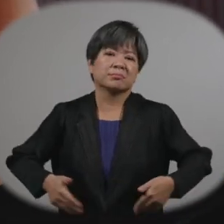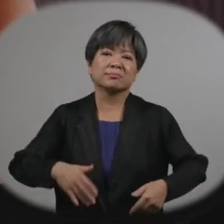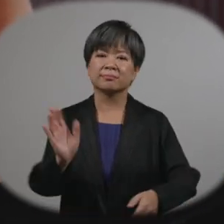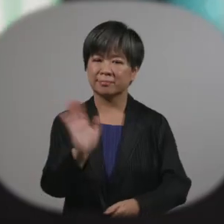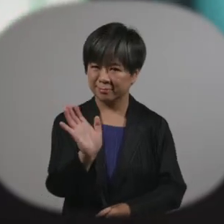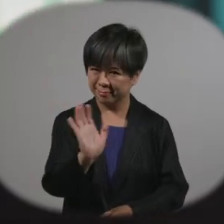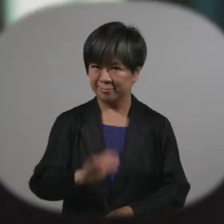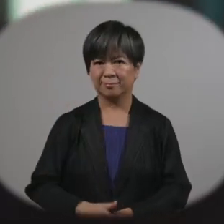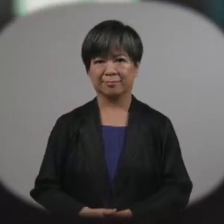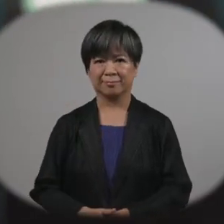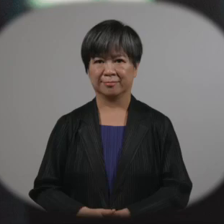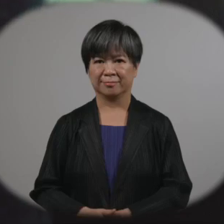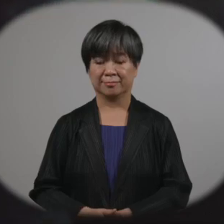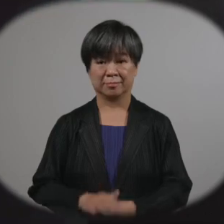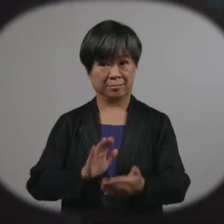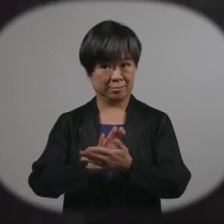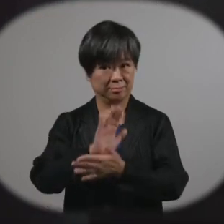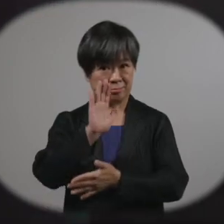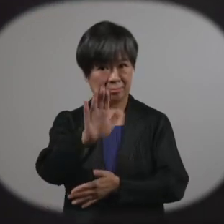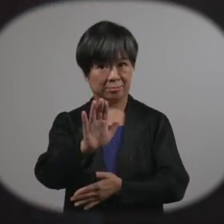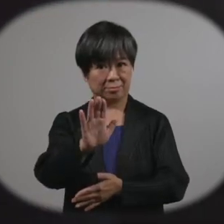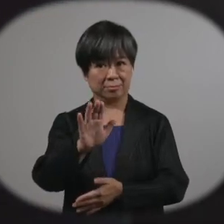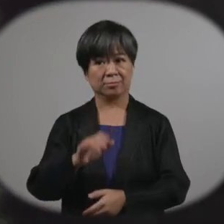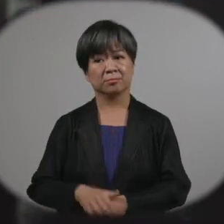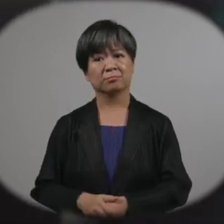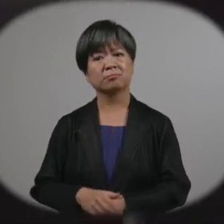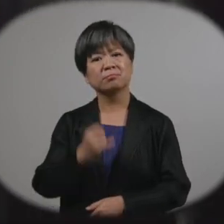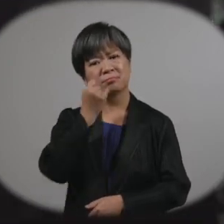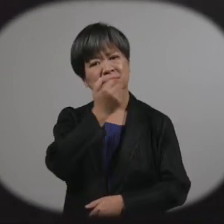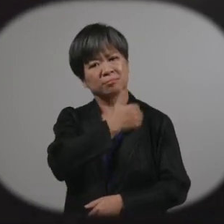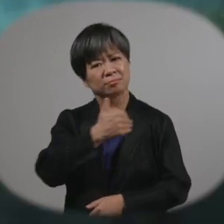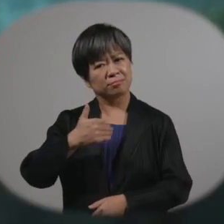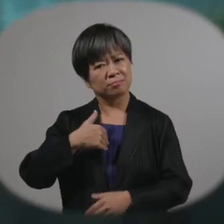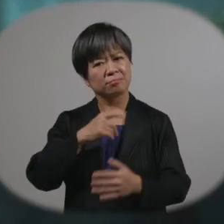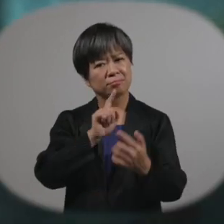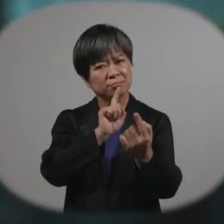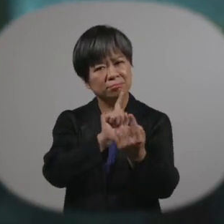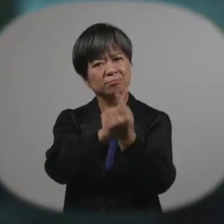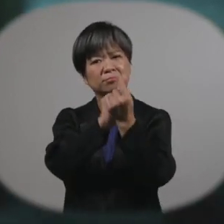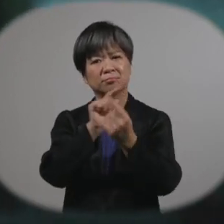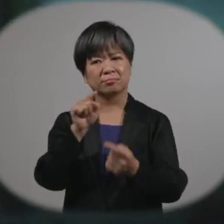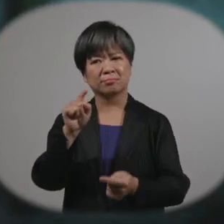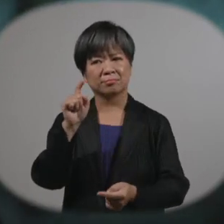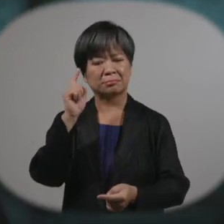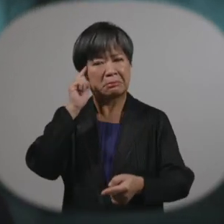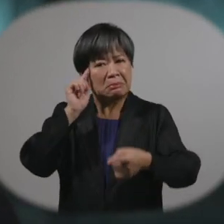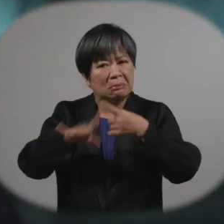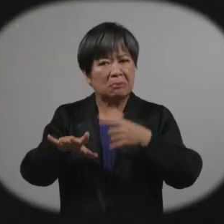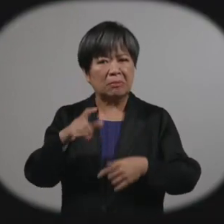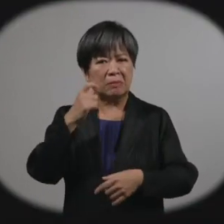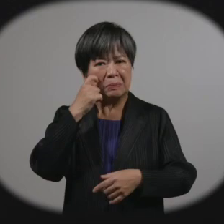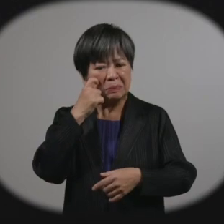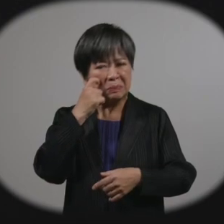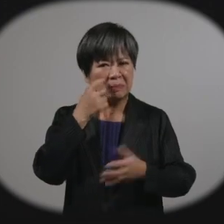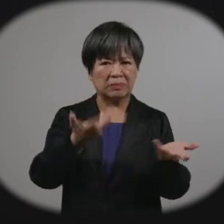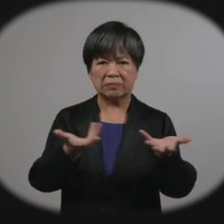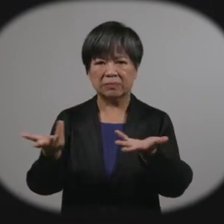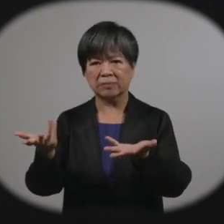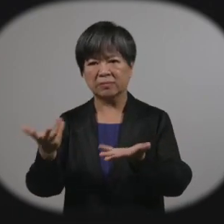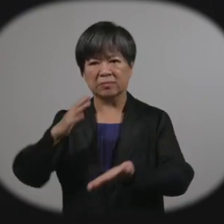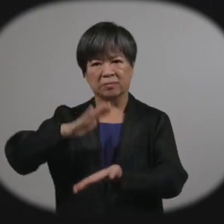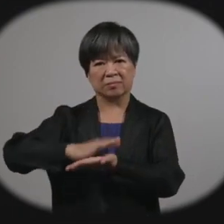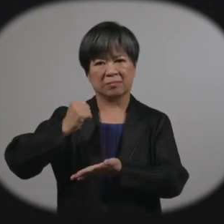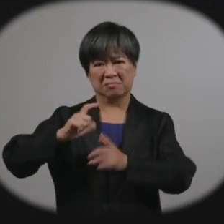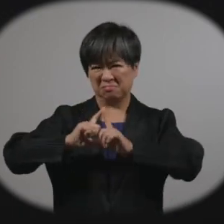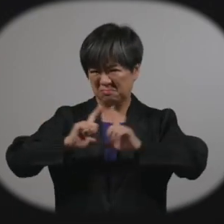是以后我们可能会遇到一些你想不到的难题，或是让你压力很